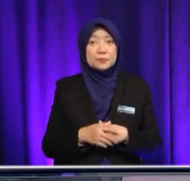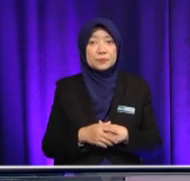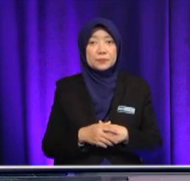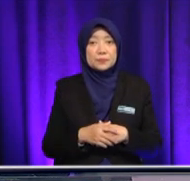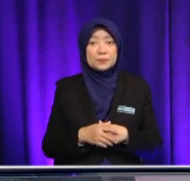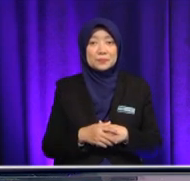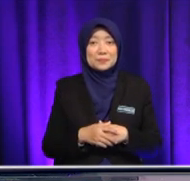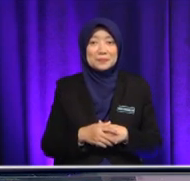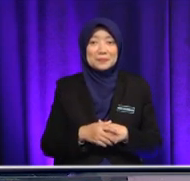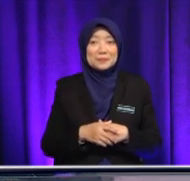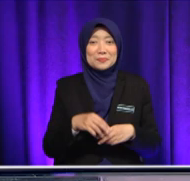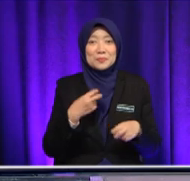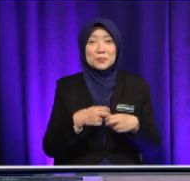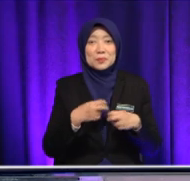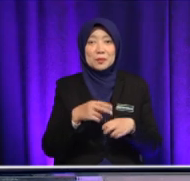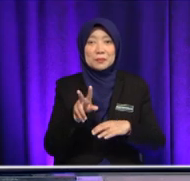susah pula nak masuknya.